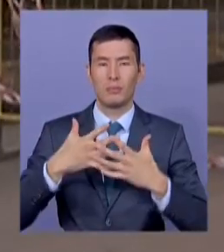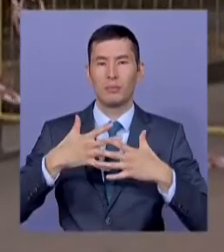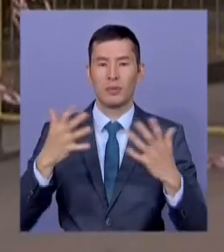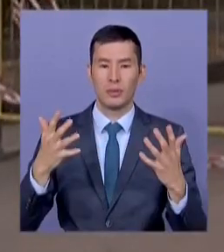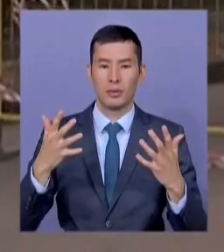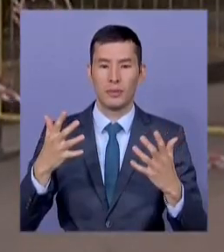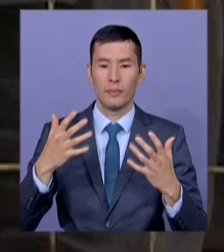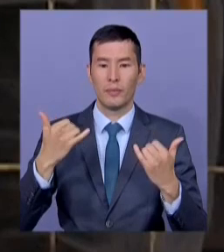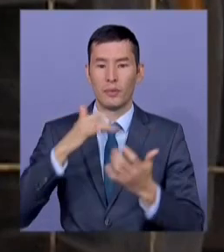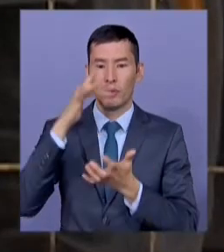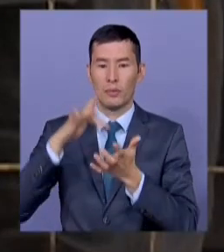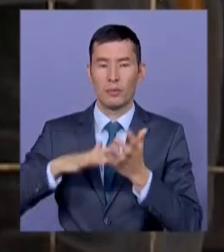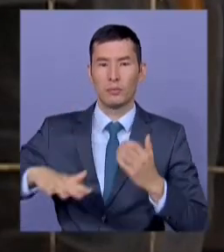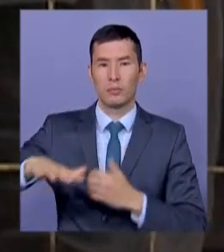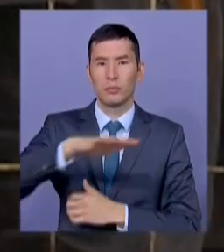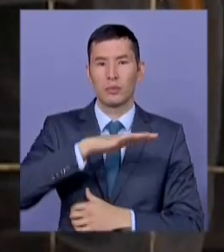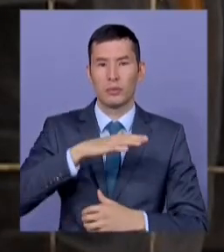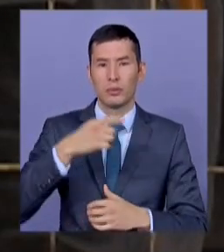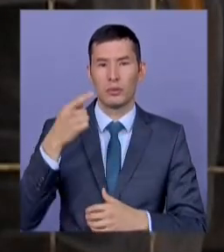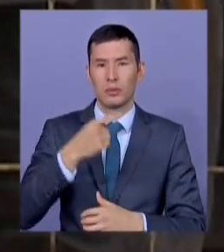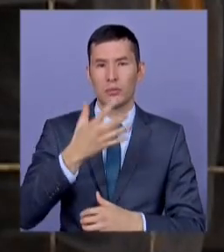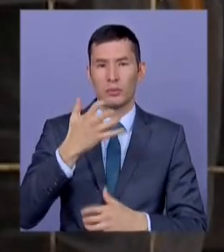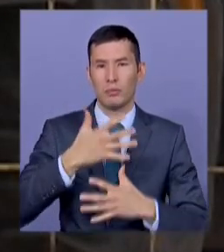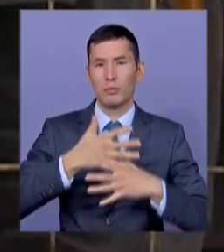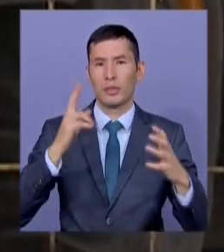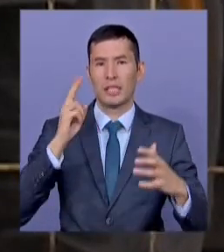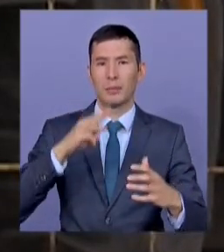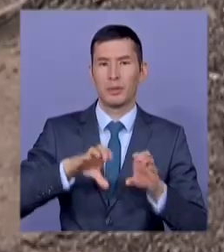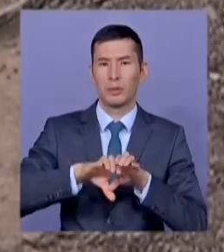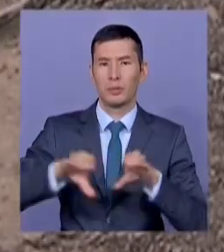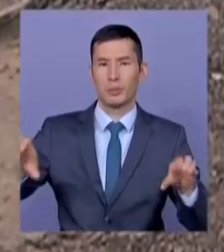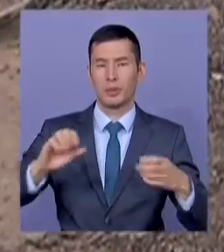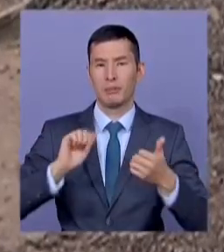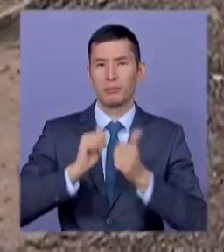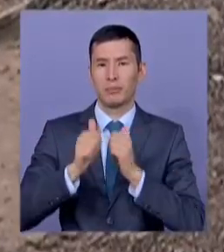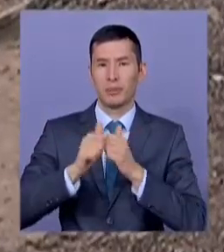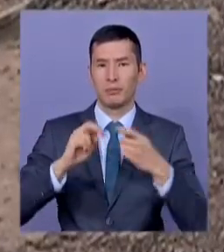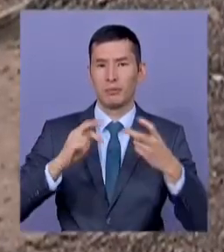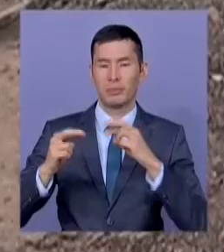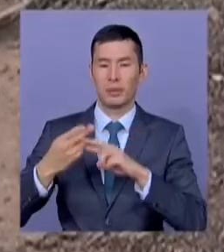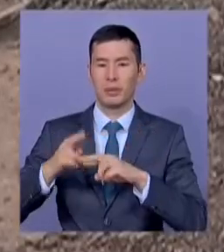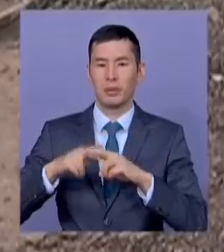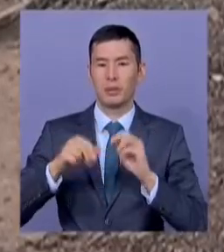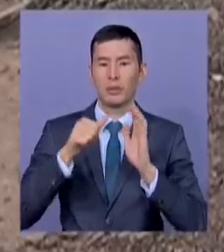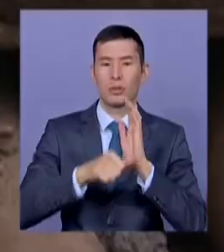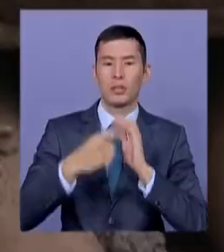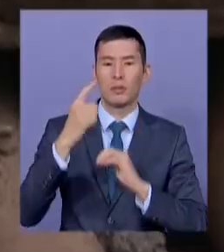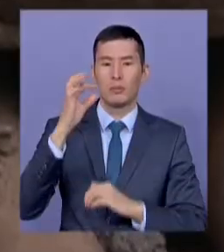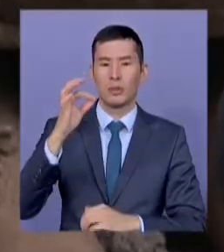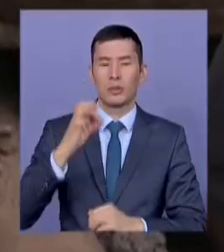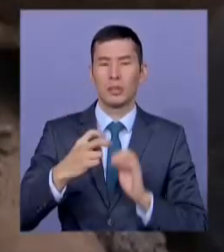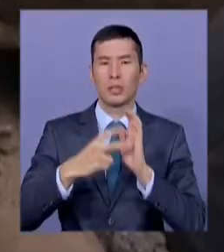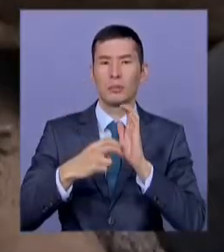проходит более 1200 километров тепломагистралей. По оценкам специалистов, 61%, а это более 700